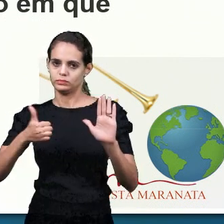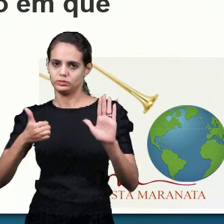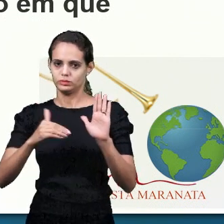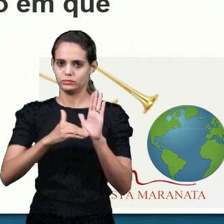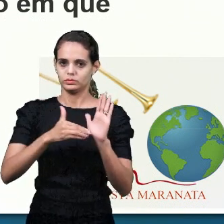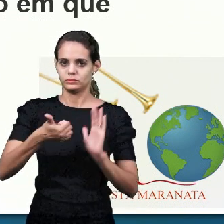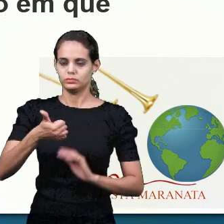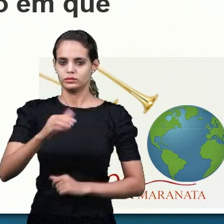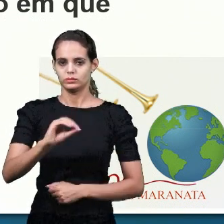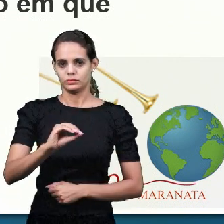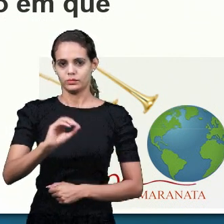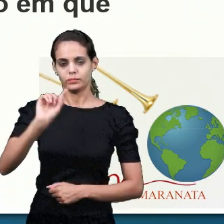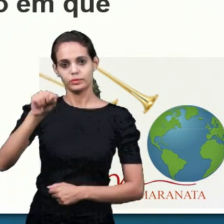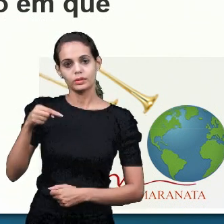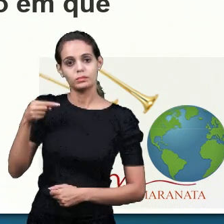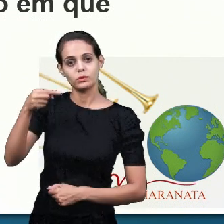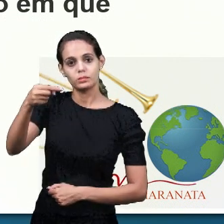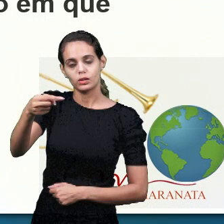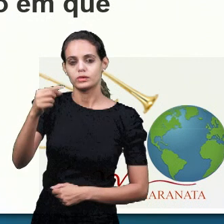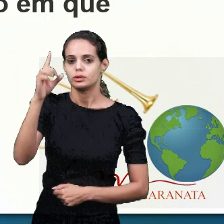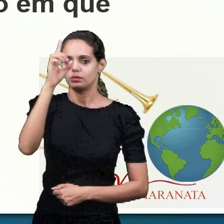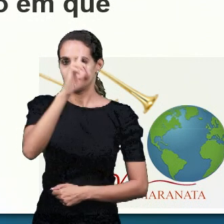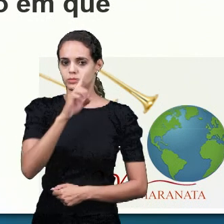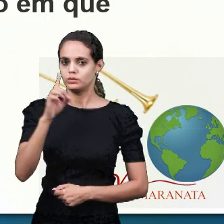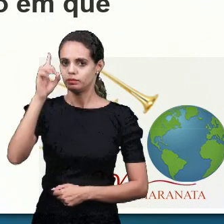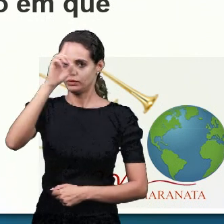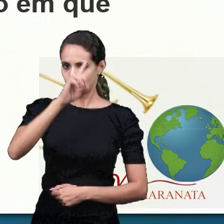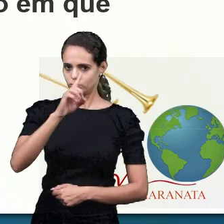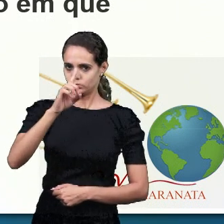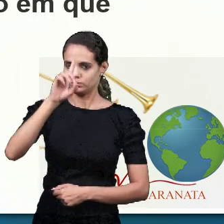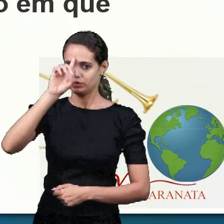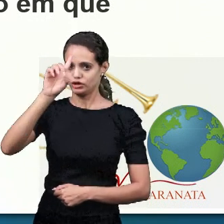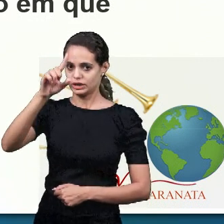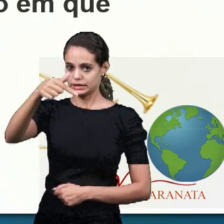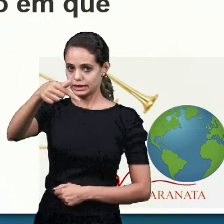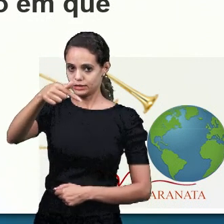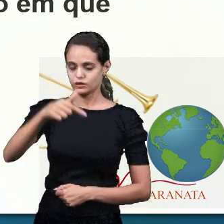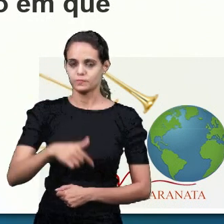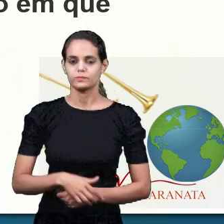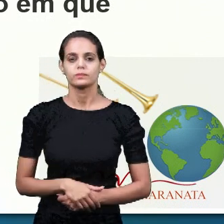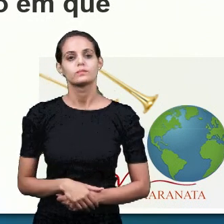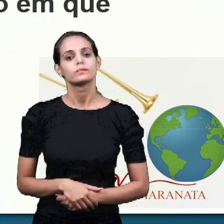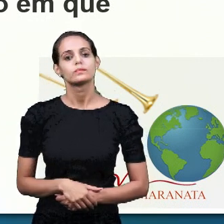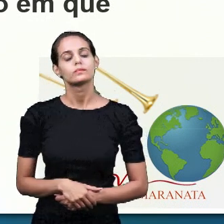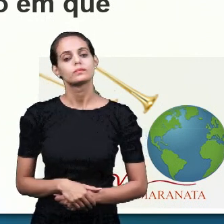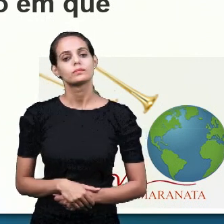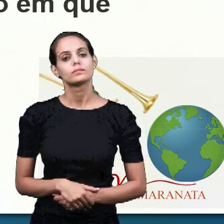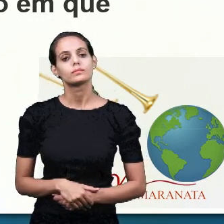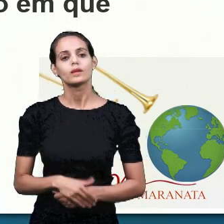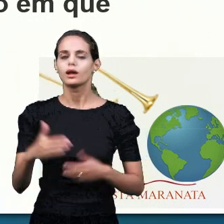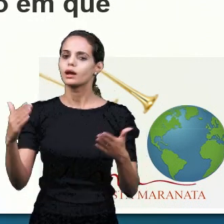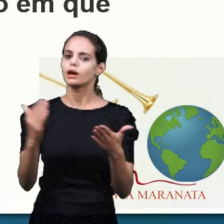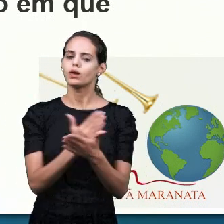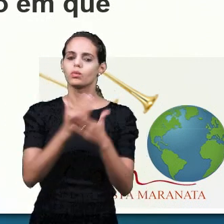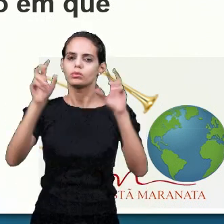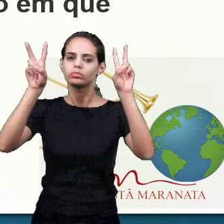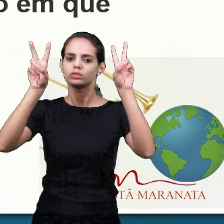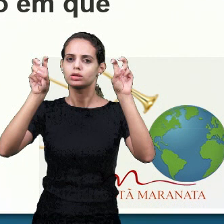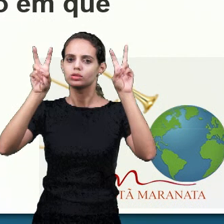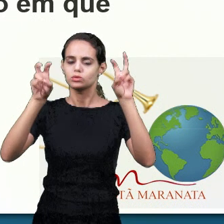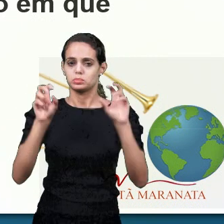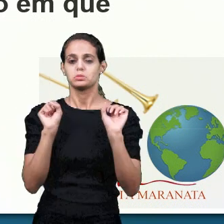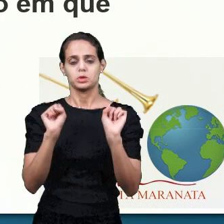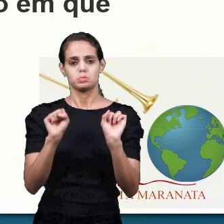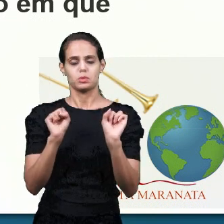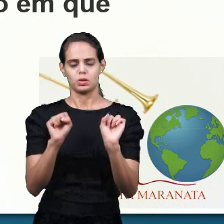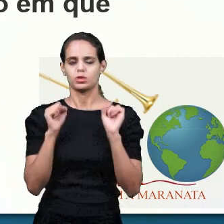de 1 à 10 pour dimanche prochain. Voici quelques thématiques qui sont suggérées ici.